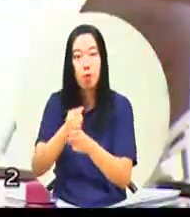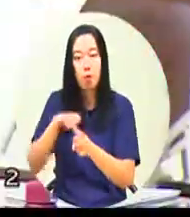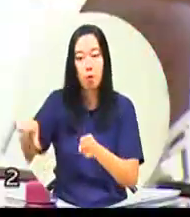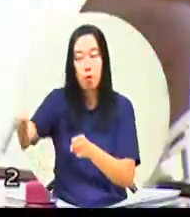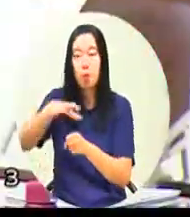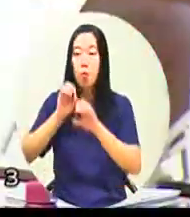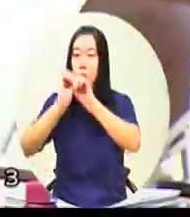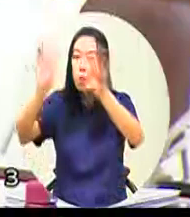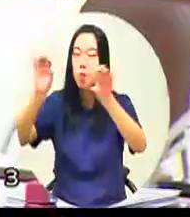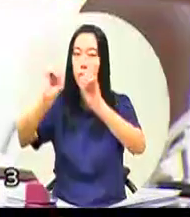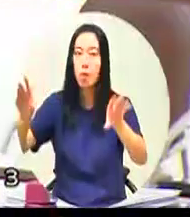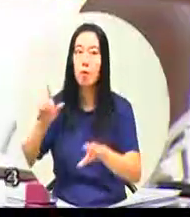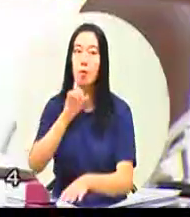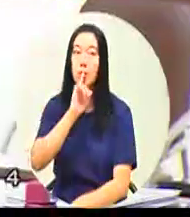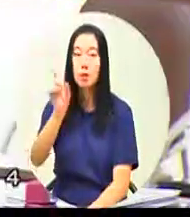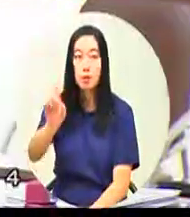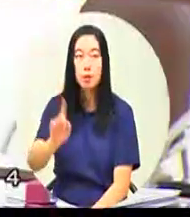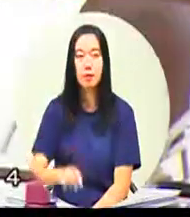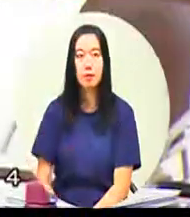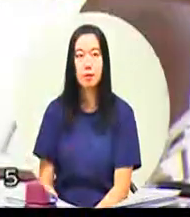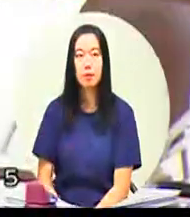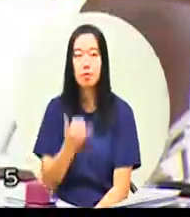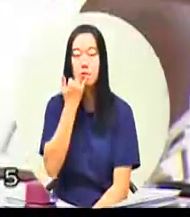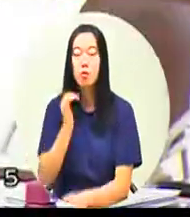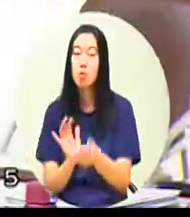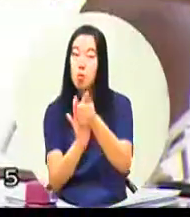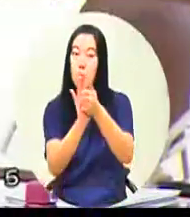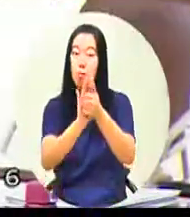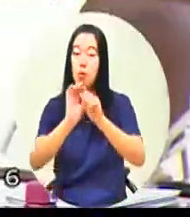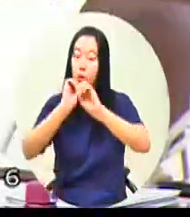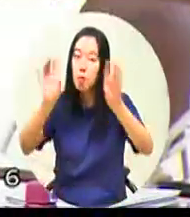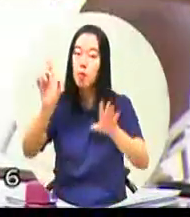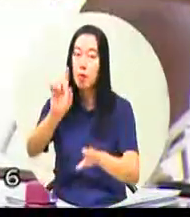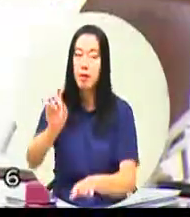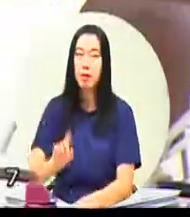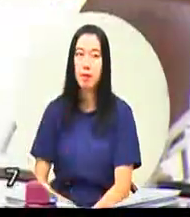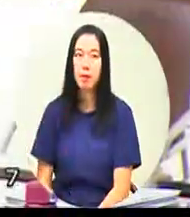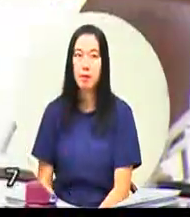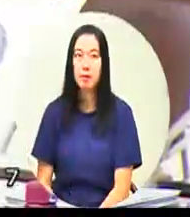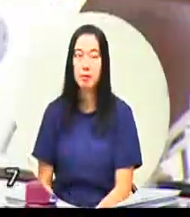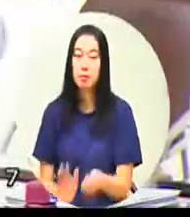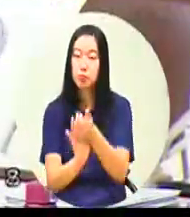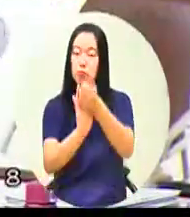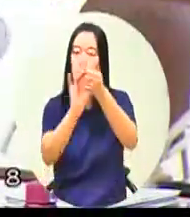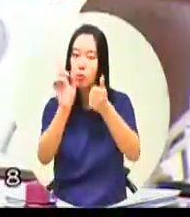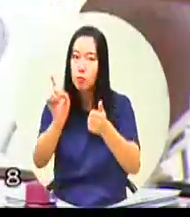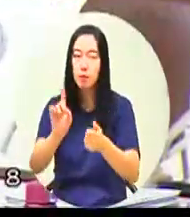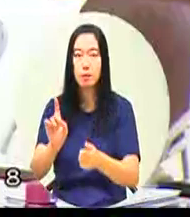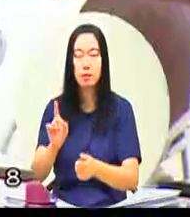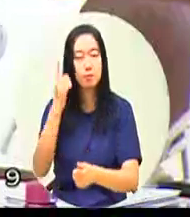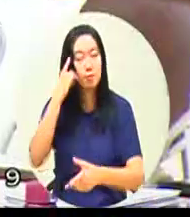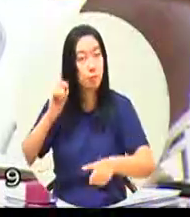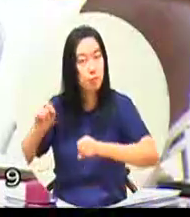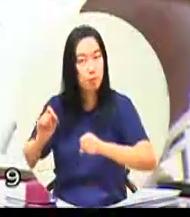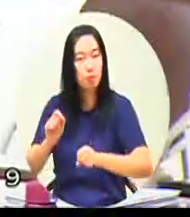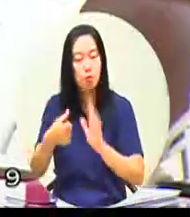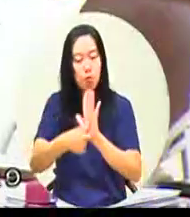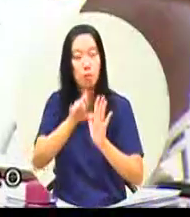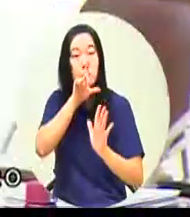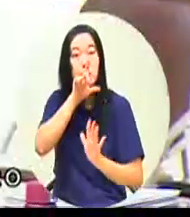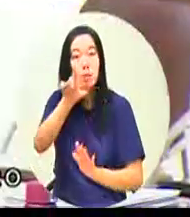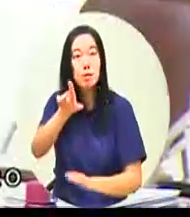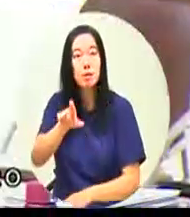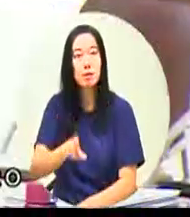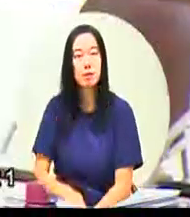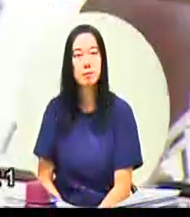很多的去推广，还有你有推动一个就这什么什